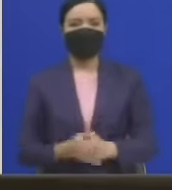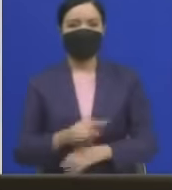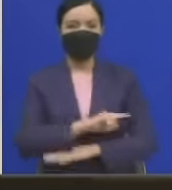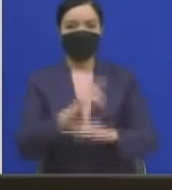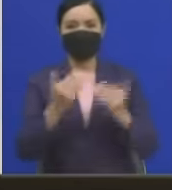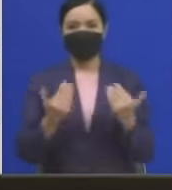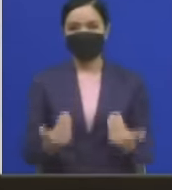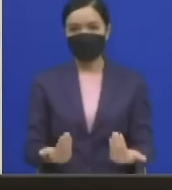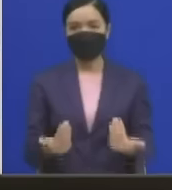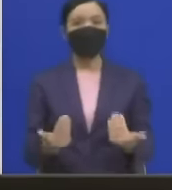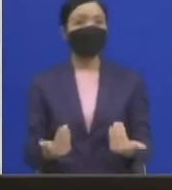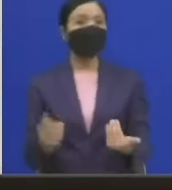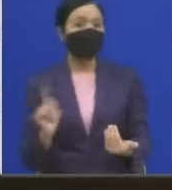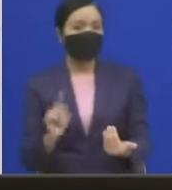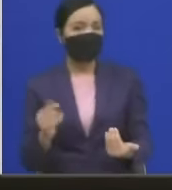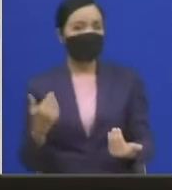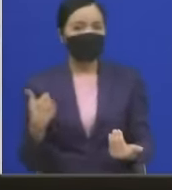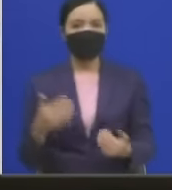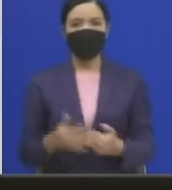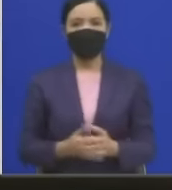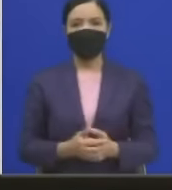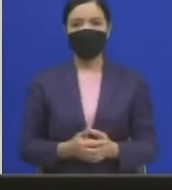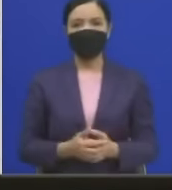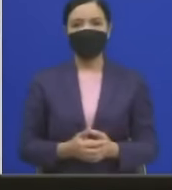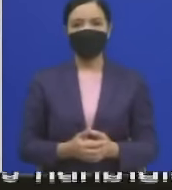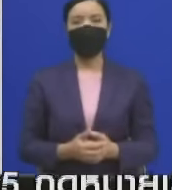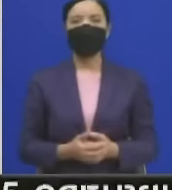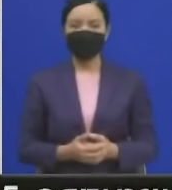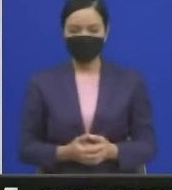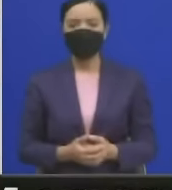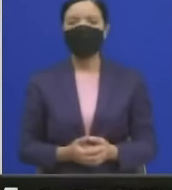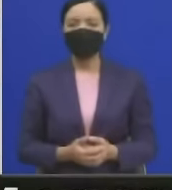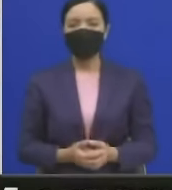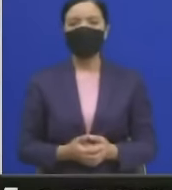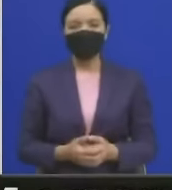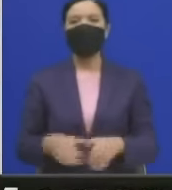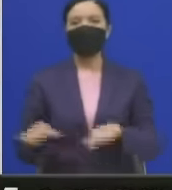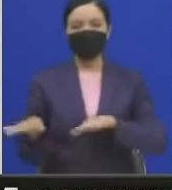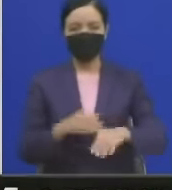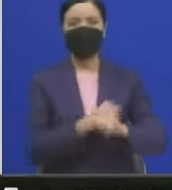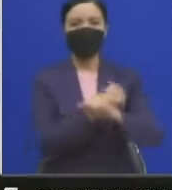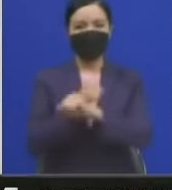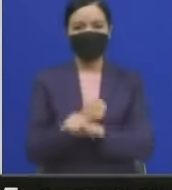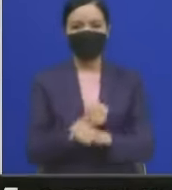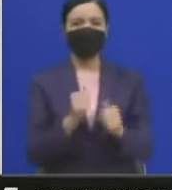ในวันนี้เป็นสถานการณ์ที่ถือได้ว่ายังรับมือได้นะฮะ